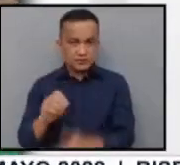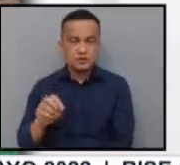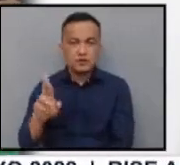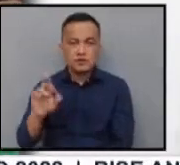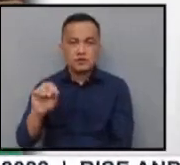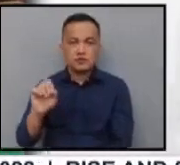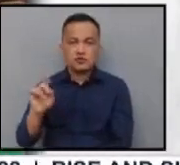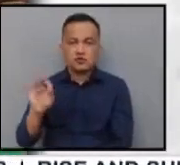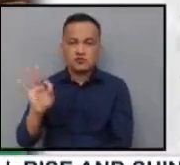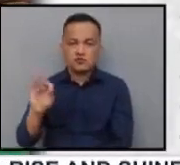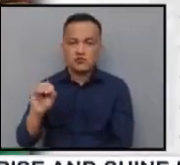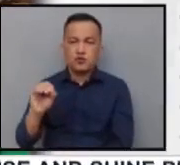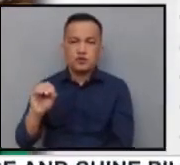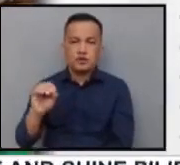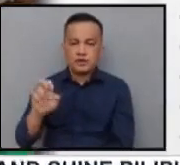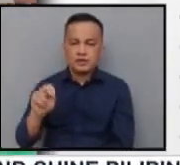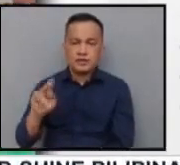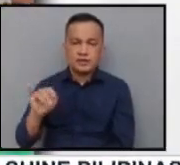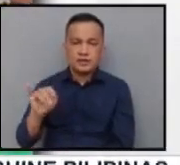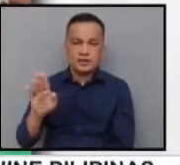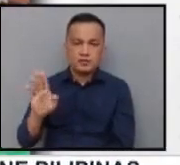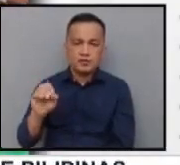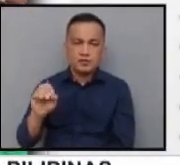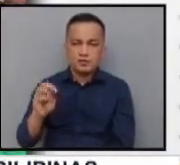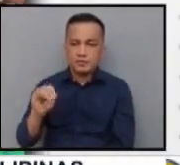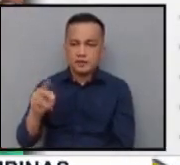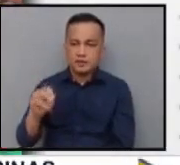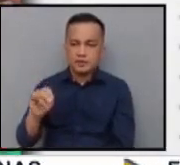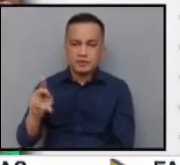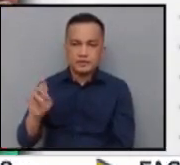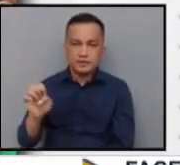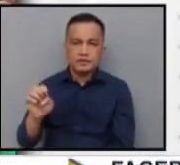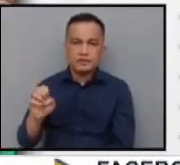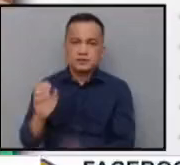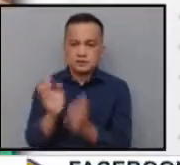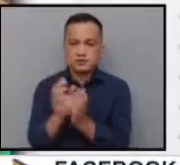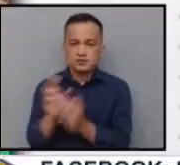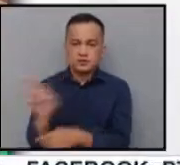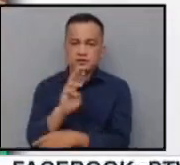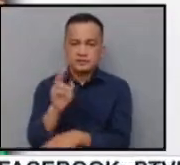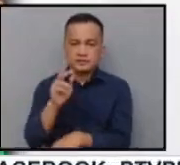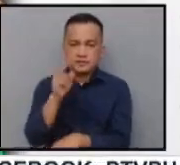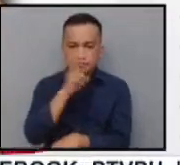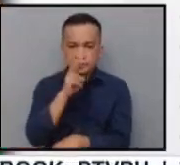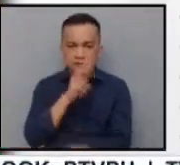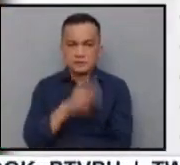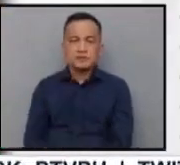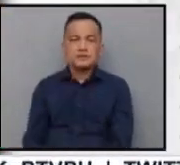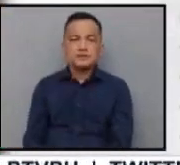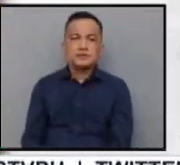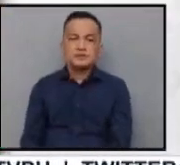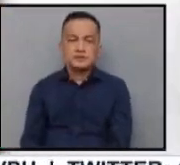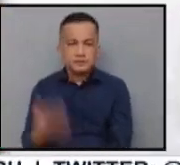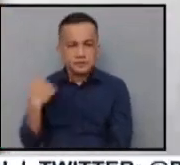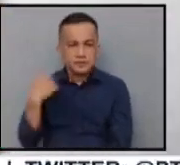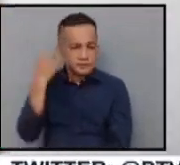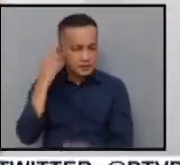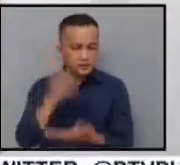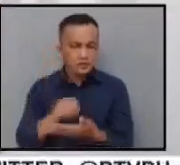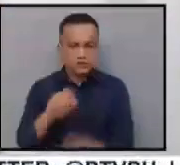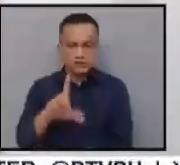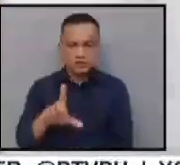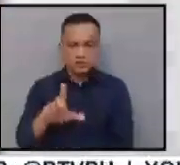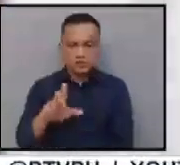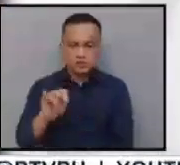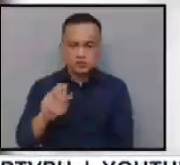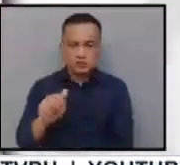Encabo, Evelyn Macapobre ng DSWD Western Visayas at Promotive Secretary Chief Luna Moscoso.